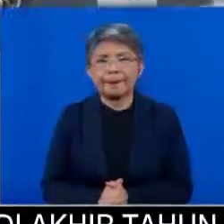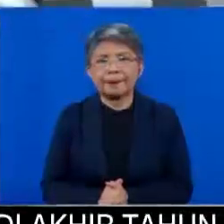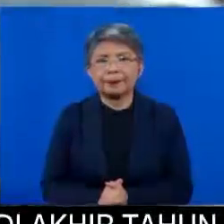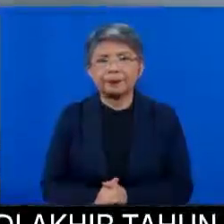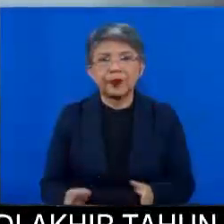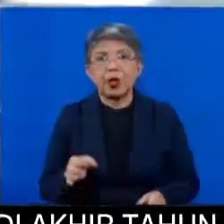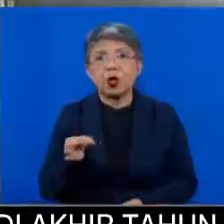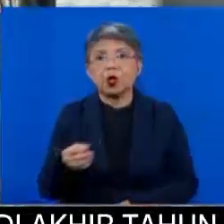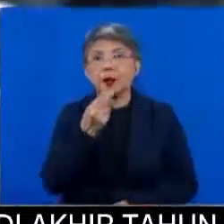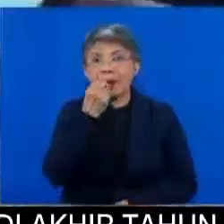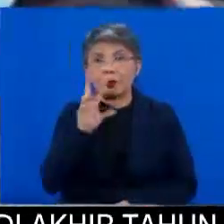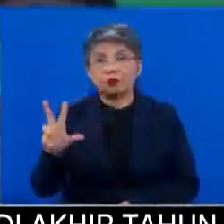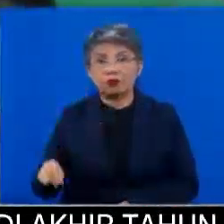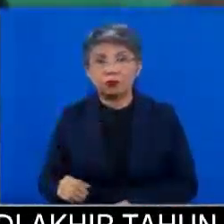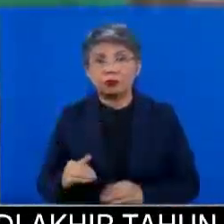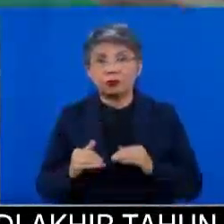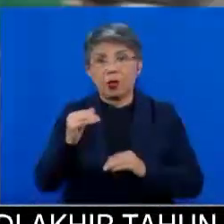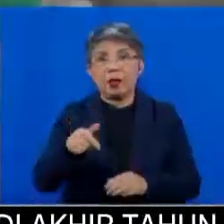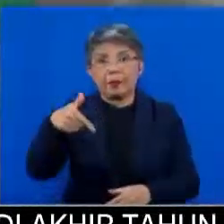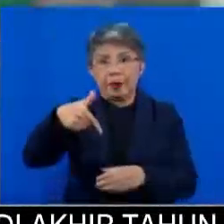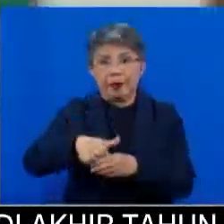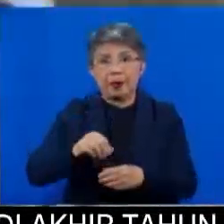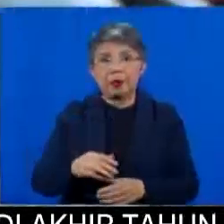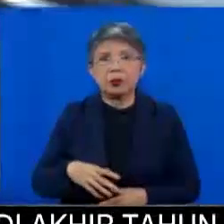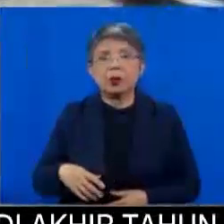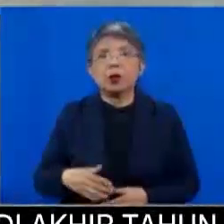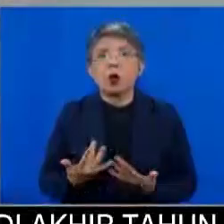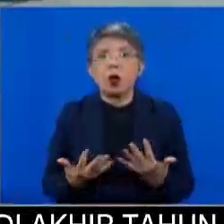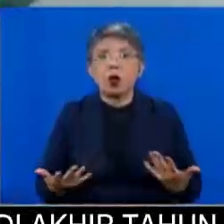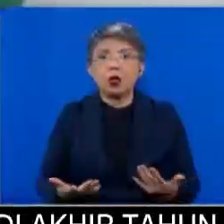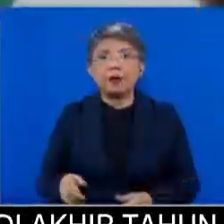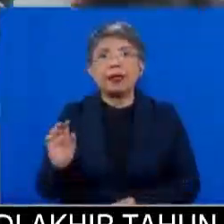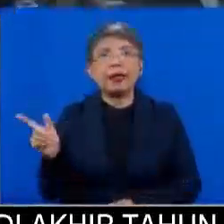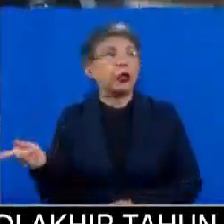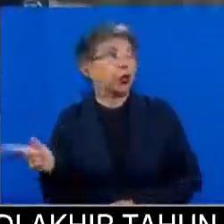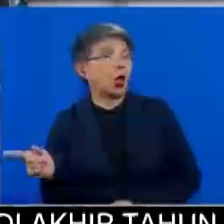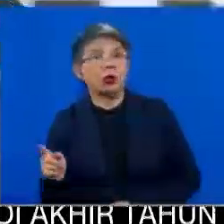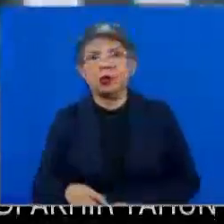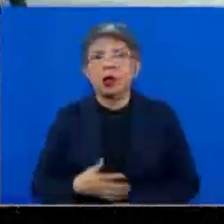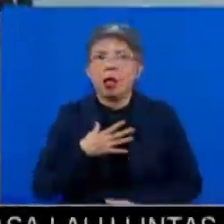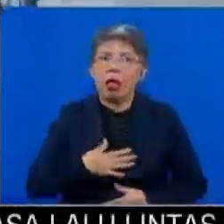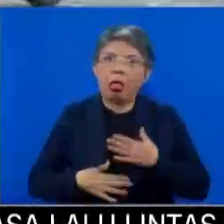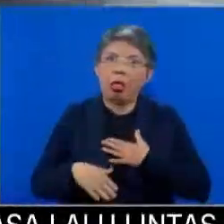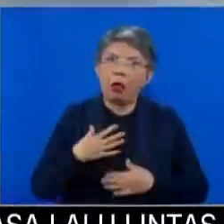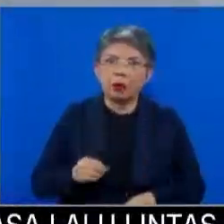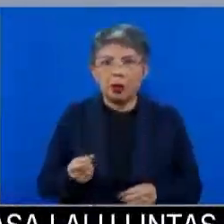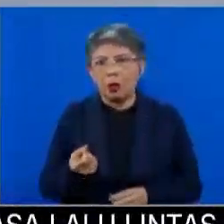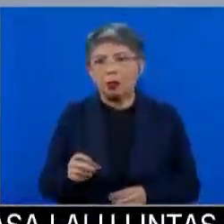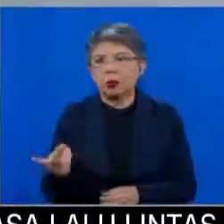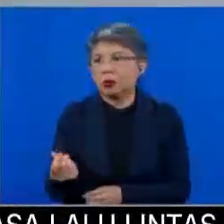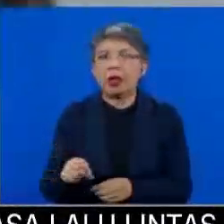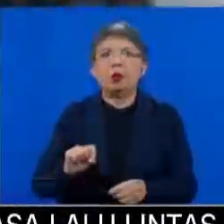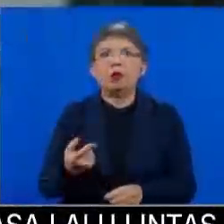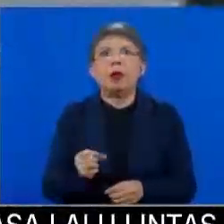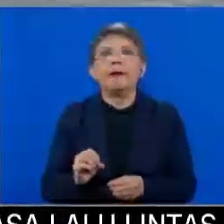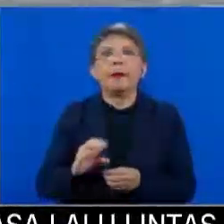Sementara di Kota Bandung, Jawa Barat, kenaikan harga BBM juga dikeluhkan warga pengguna angkot yang mulai merasakan kenaikan tarif yang sudah diberlakukan